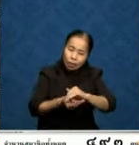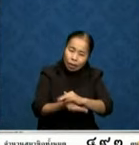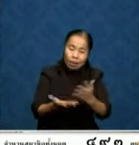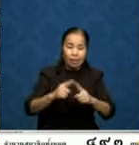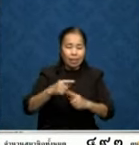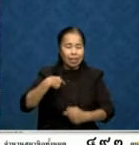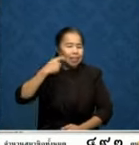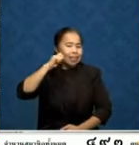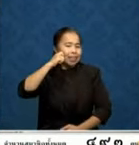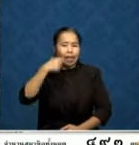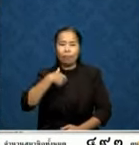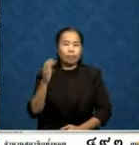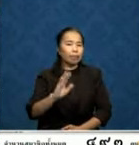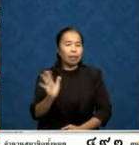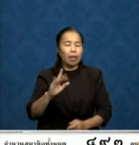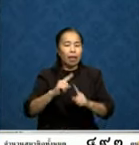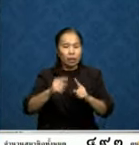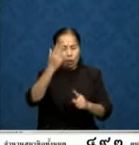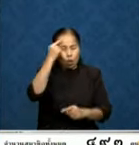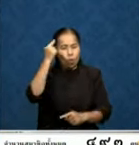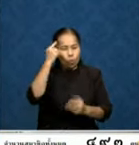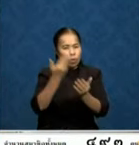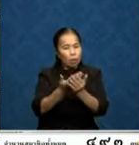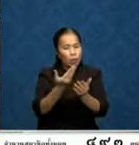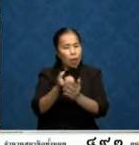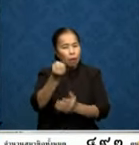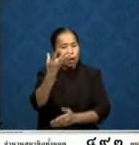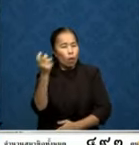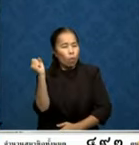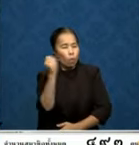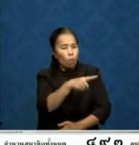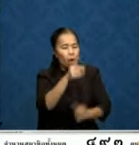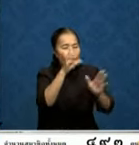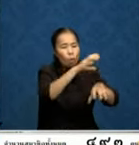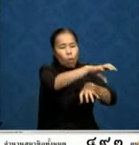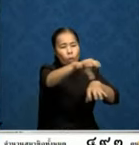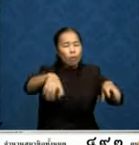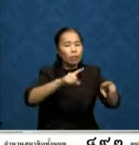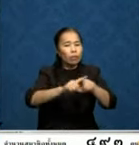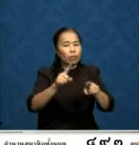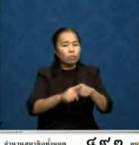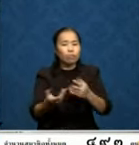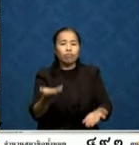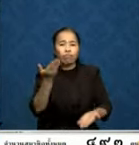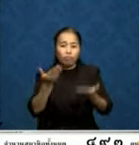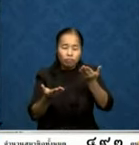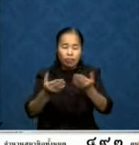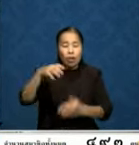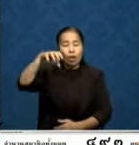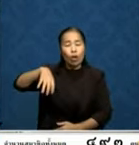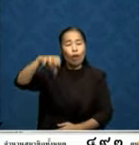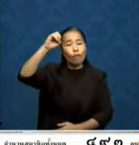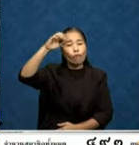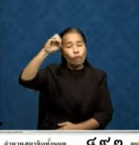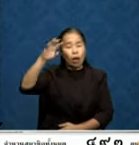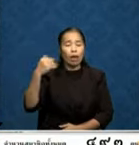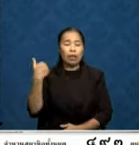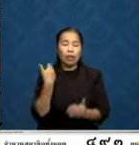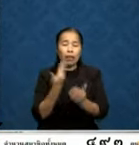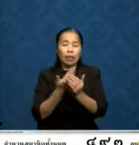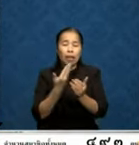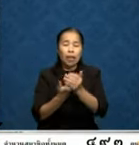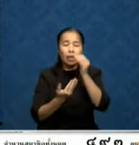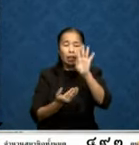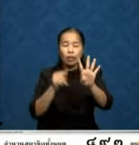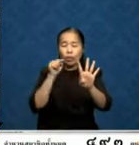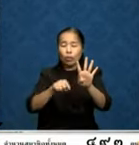าตาร้อนนะครับมันมากกว่าองค์กรอื่นไหมค่าไฟฟ้า 4.18 นี่ตลอดชี